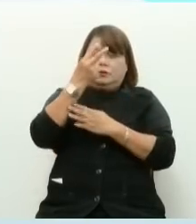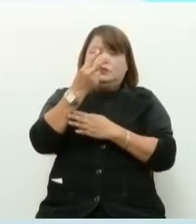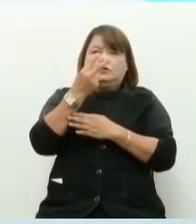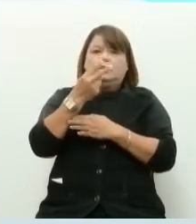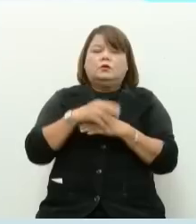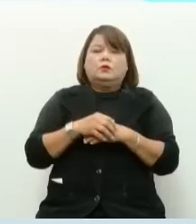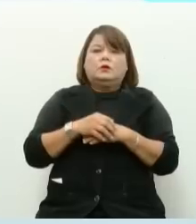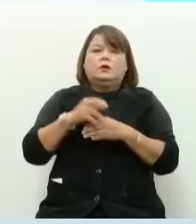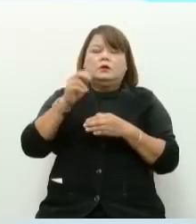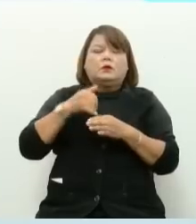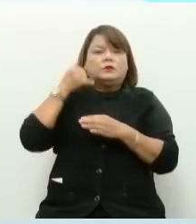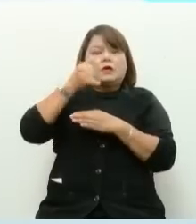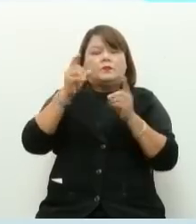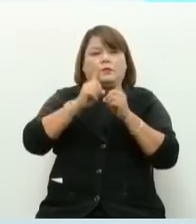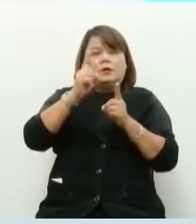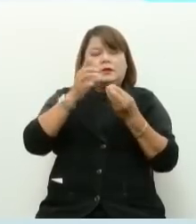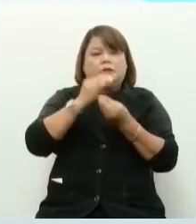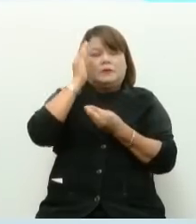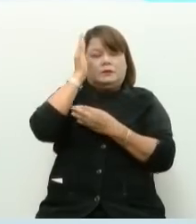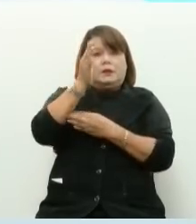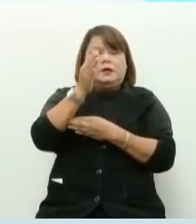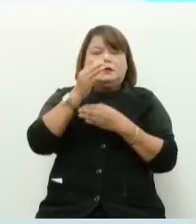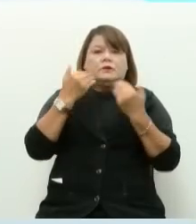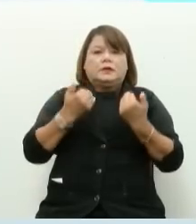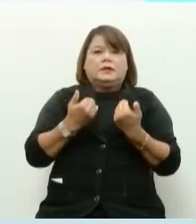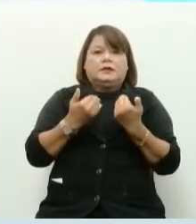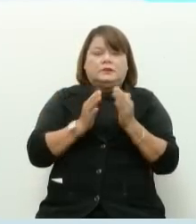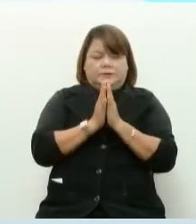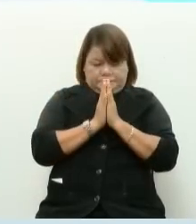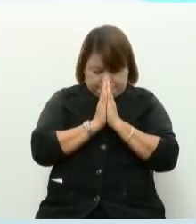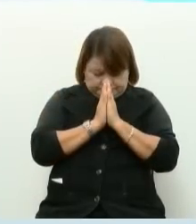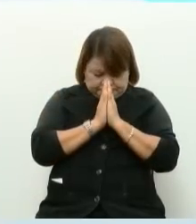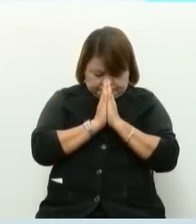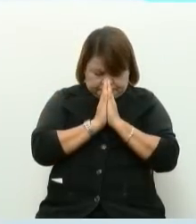มนะคะเราจะกลับมาพบกันใหม่ในสัปดาห์หน้าสำหรับวันนี้สวัสดีค่ะ